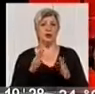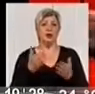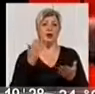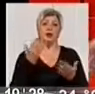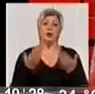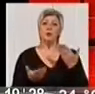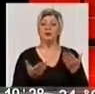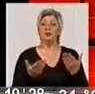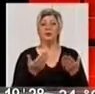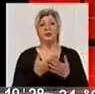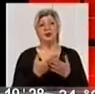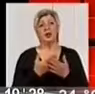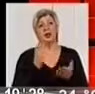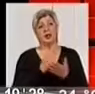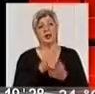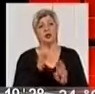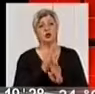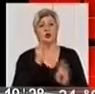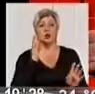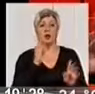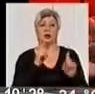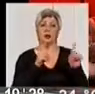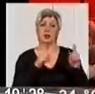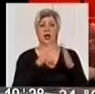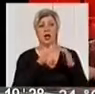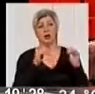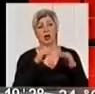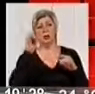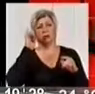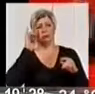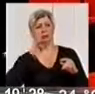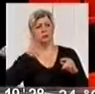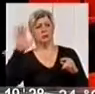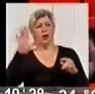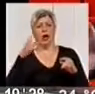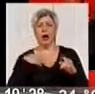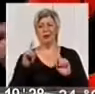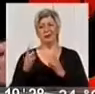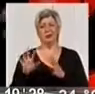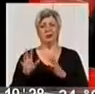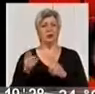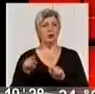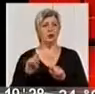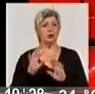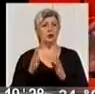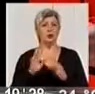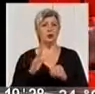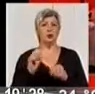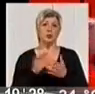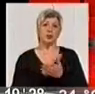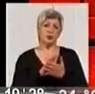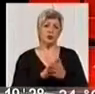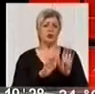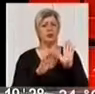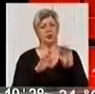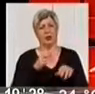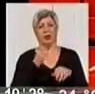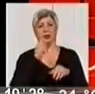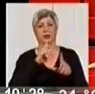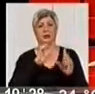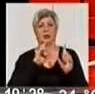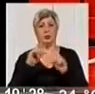там цей табір популярний, а це, ну, не такий, можливо. Але якщо безкоштовно, так, то добре, з'їздимо. От яке ставлення тут в таких